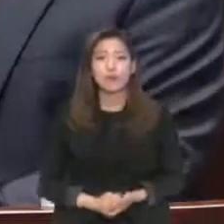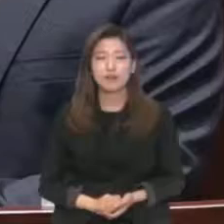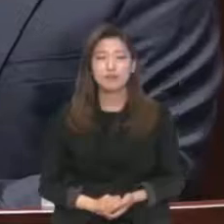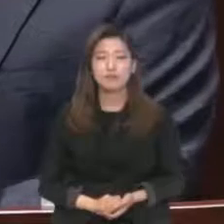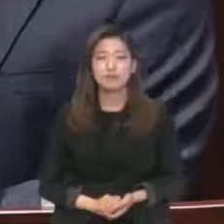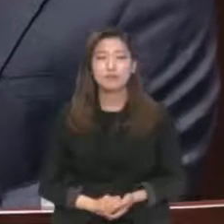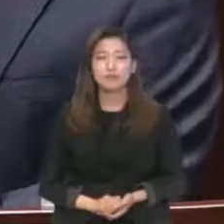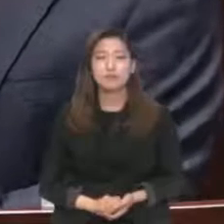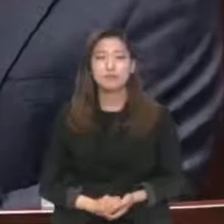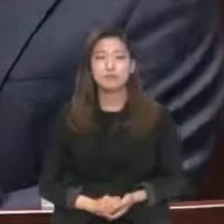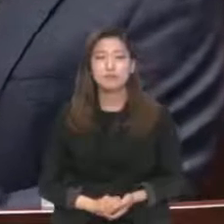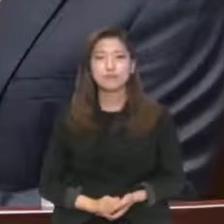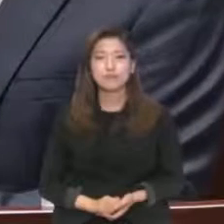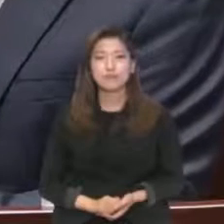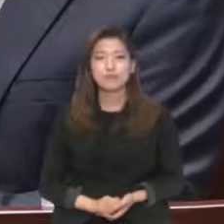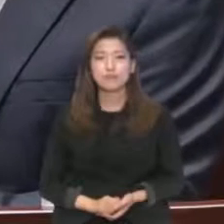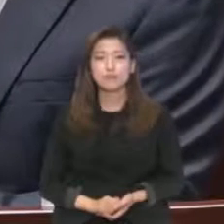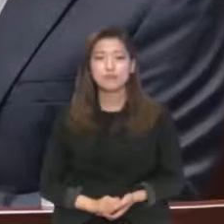계속 연락사무소의